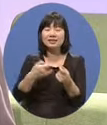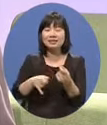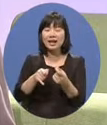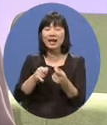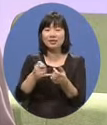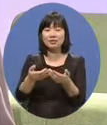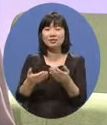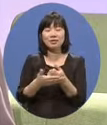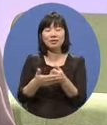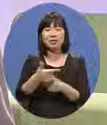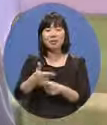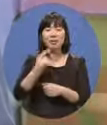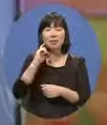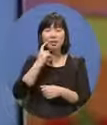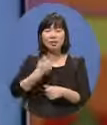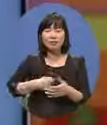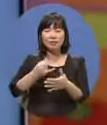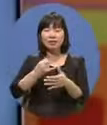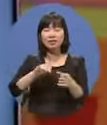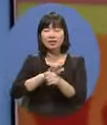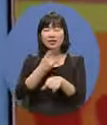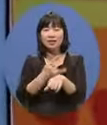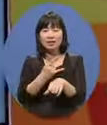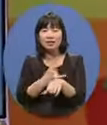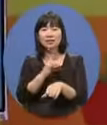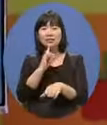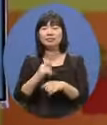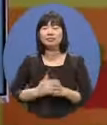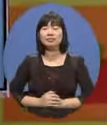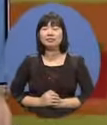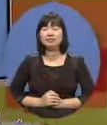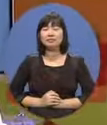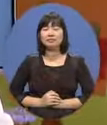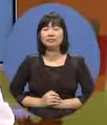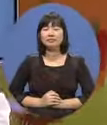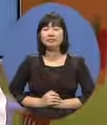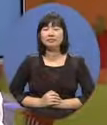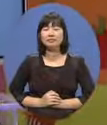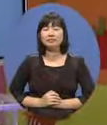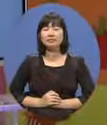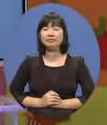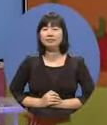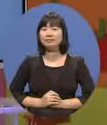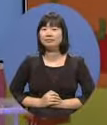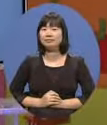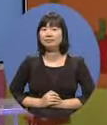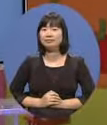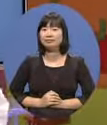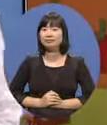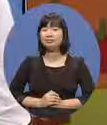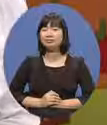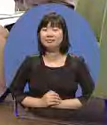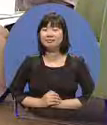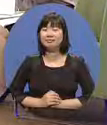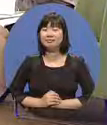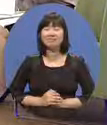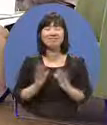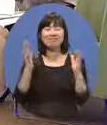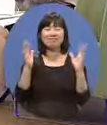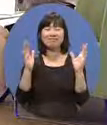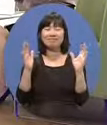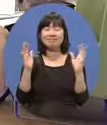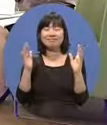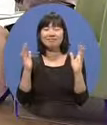너무 이뻐. 우리 딸 하원이 사랑해. 아, 여러분 박수 좀